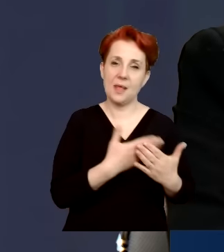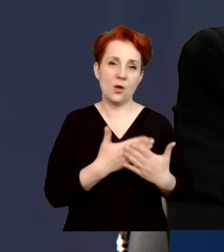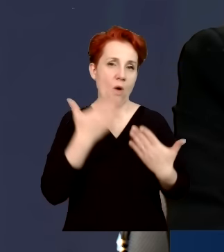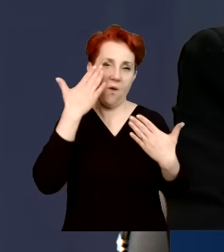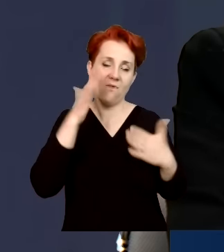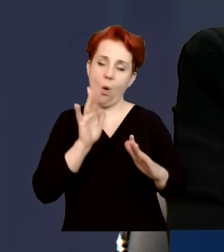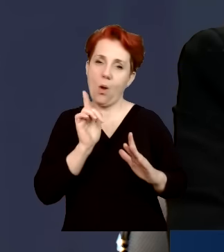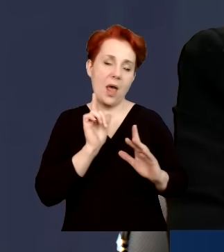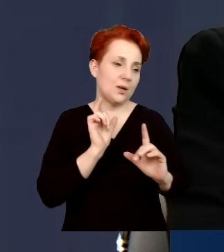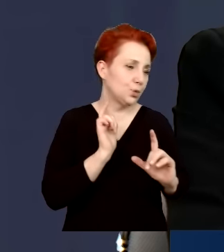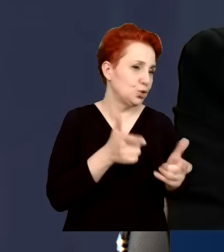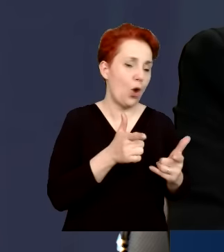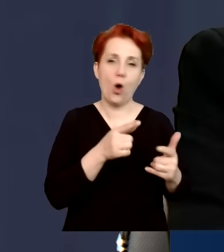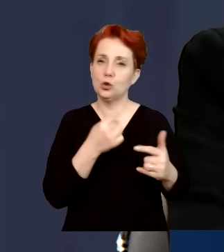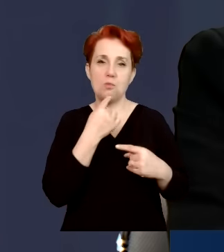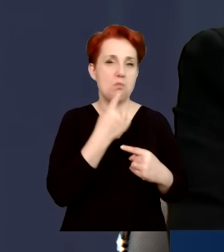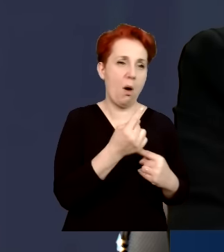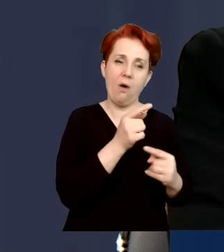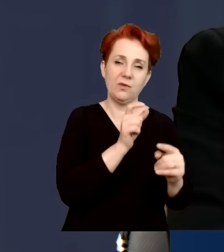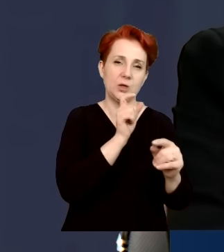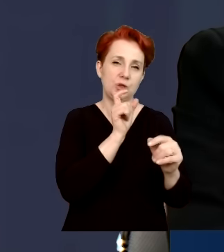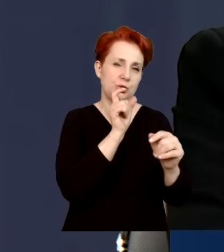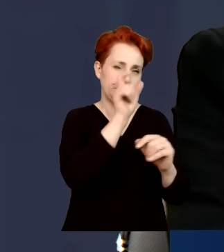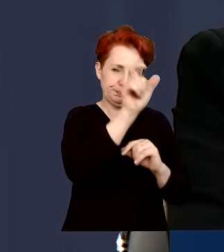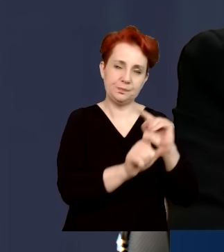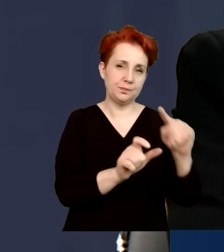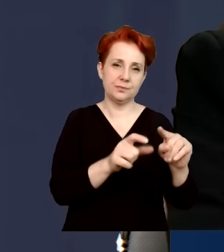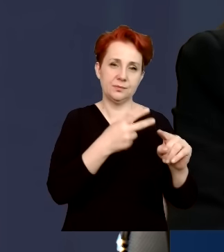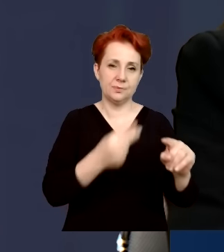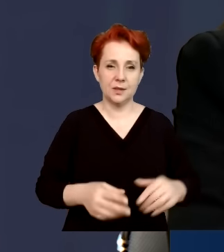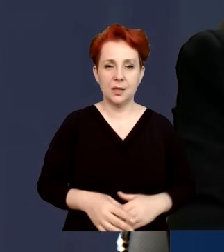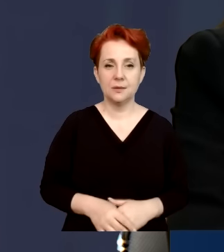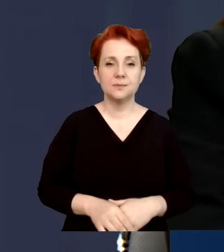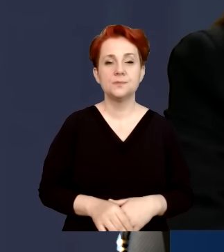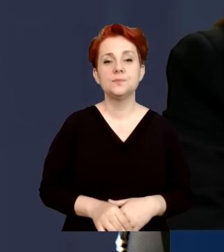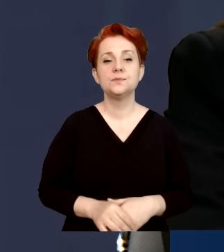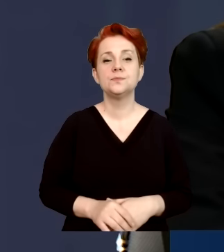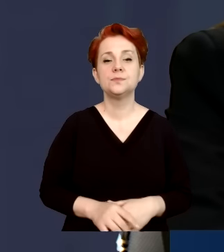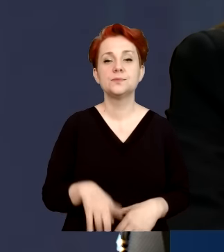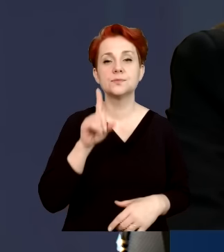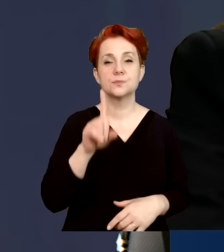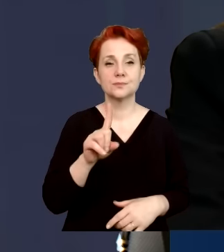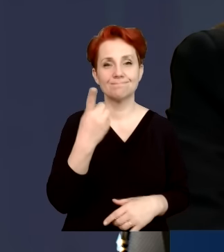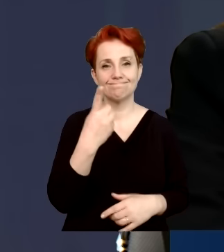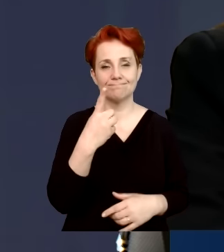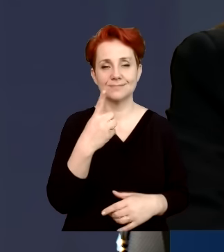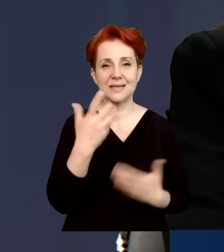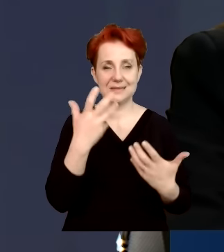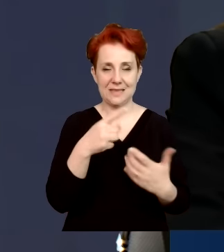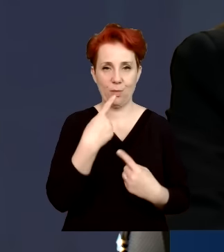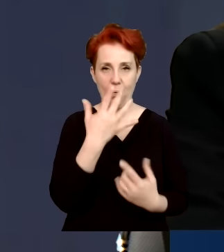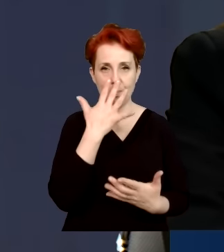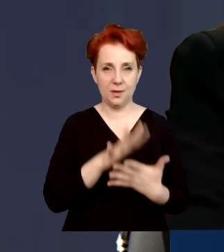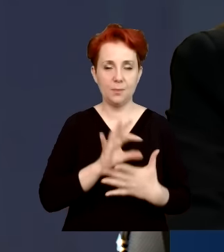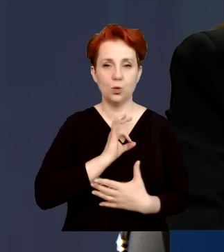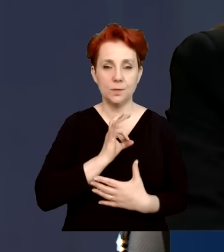jakichś niepotrzebnych proszę słów, które mogłyby panią być... poseł Annę Baryżukowską z Lewicy. Natomiast jedną rzecz, którą chciałbym skomentować, bo tutaj rzeczywiście mamy do czynienia z